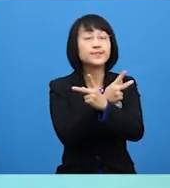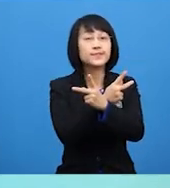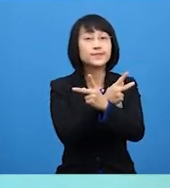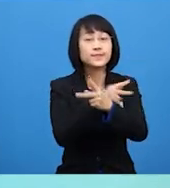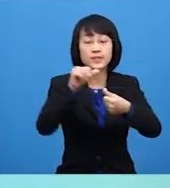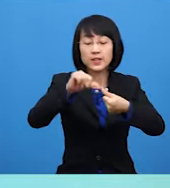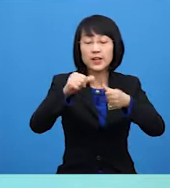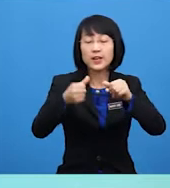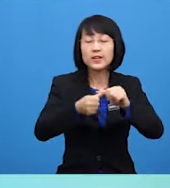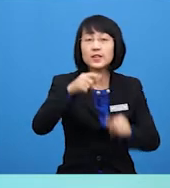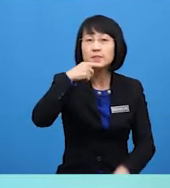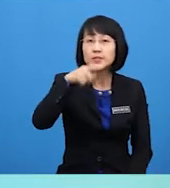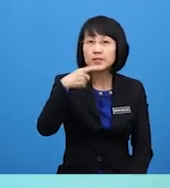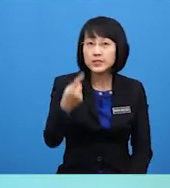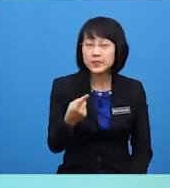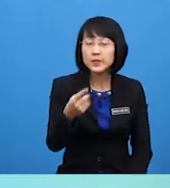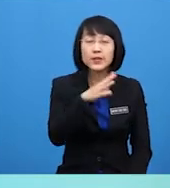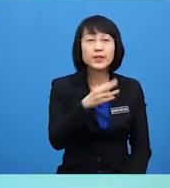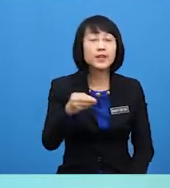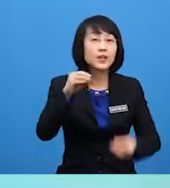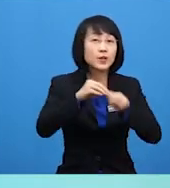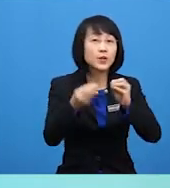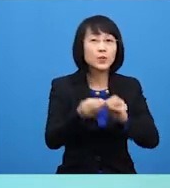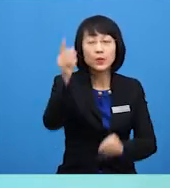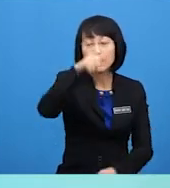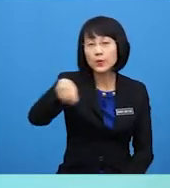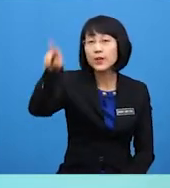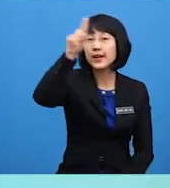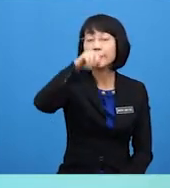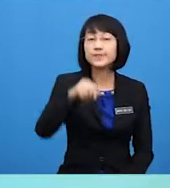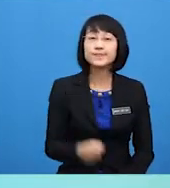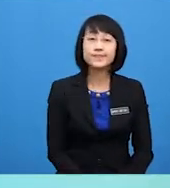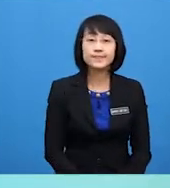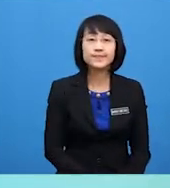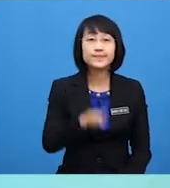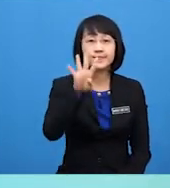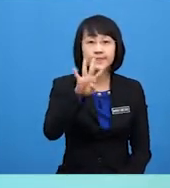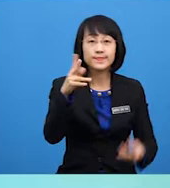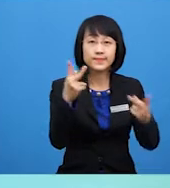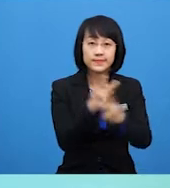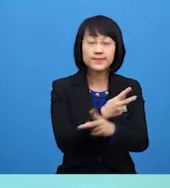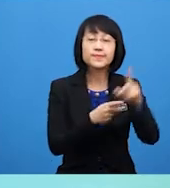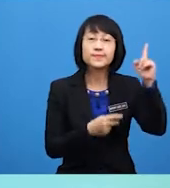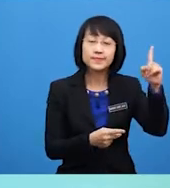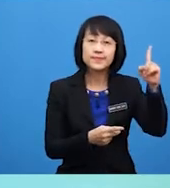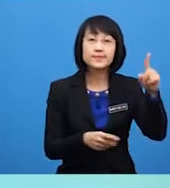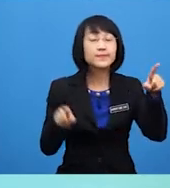mendarabkan angka penyebut dan nombor bulat, iaitu